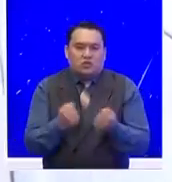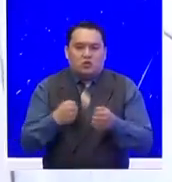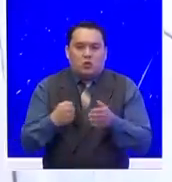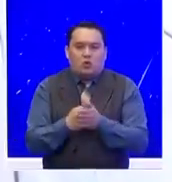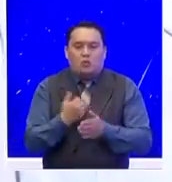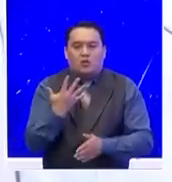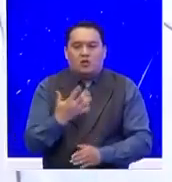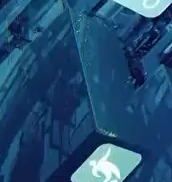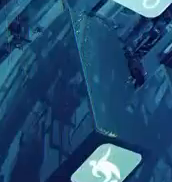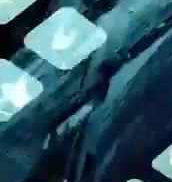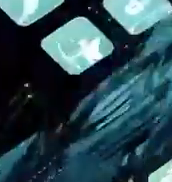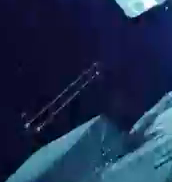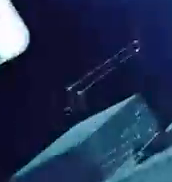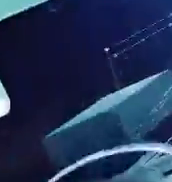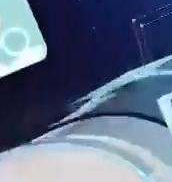5 градусов.